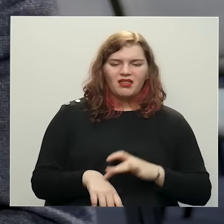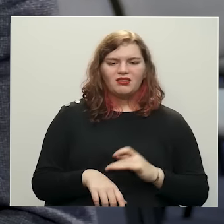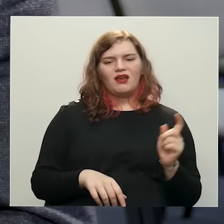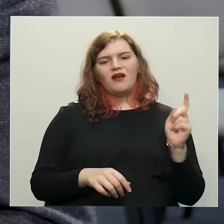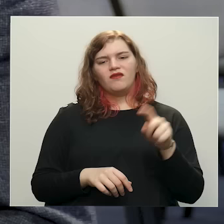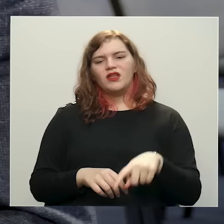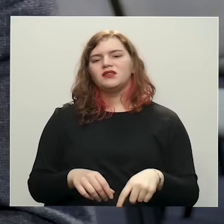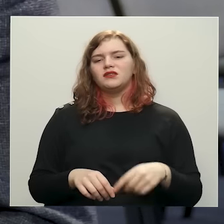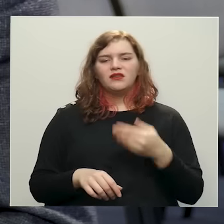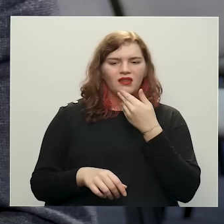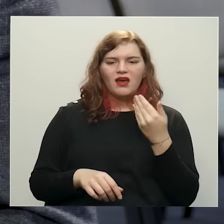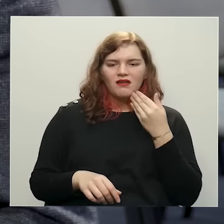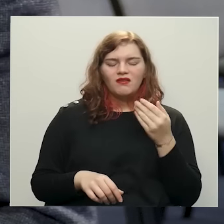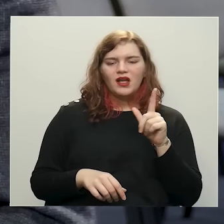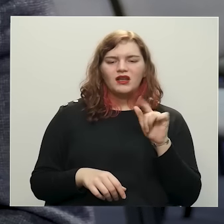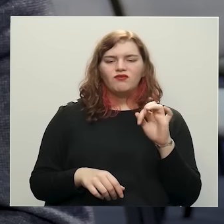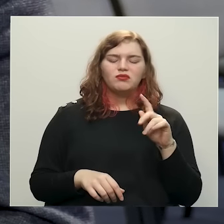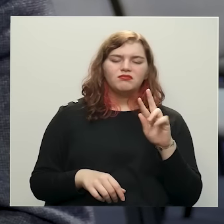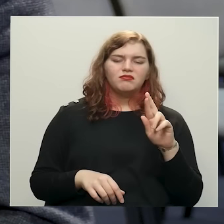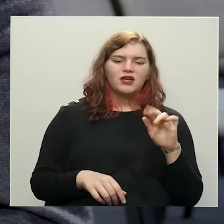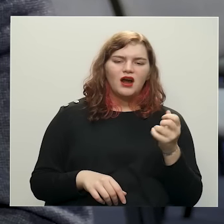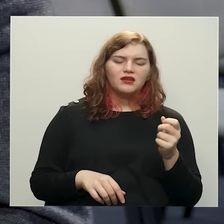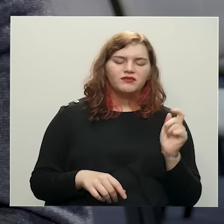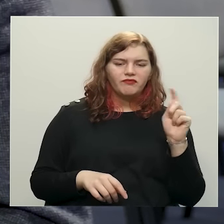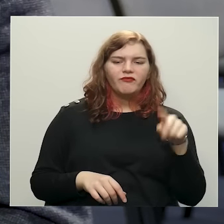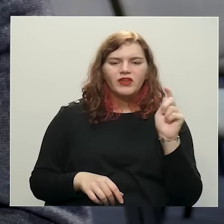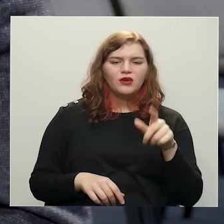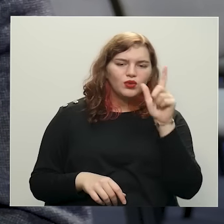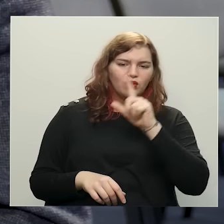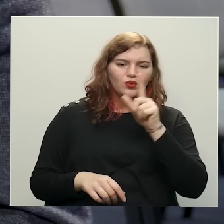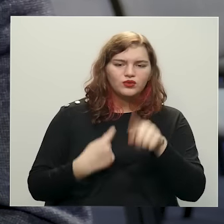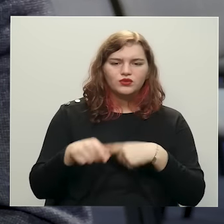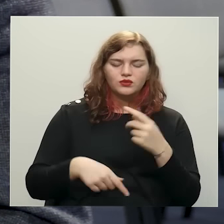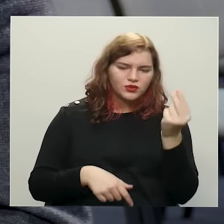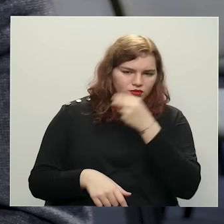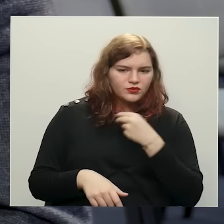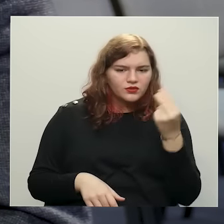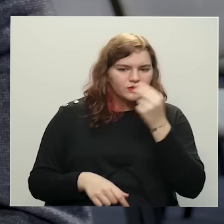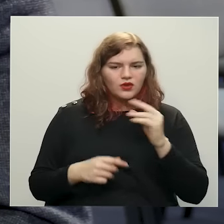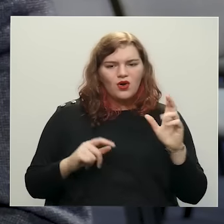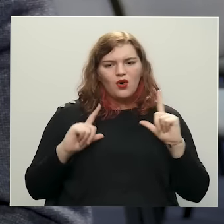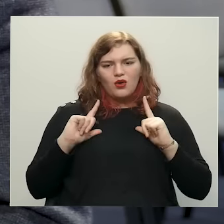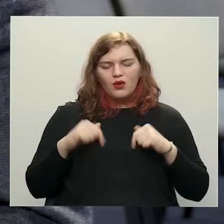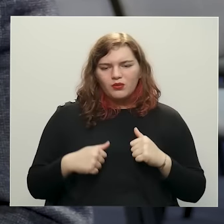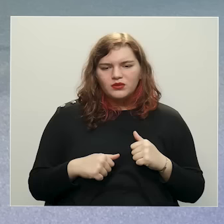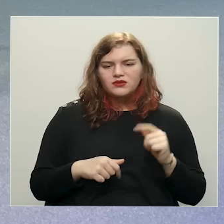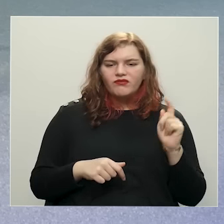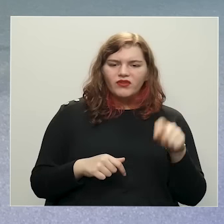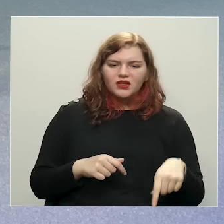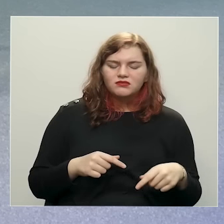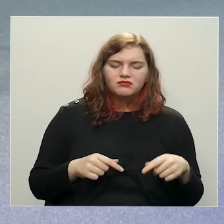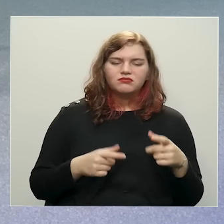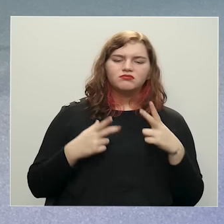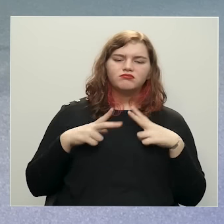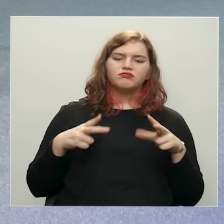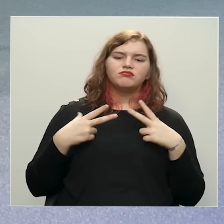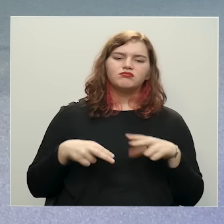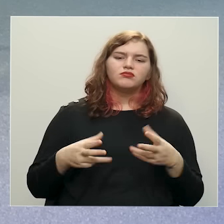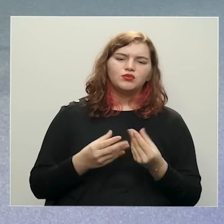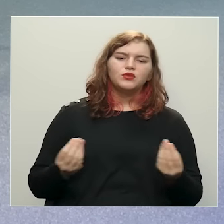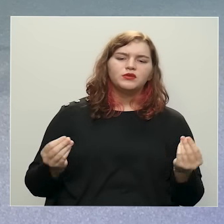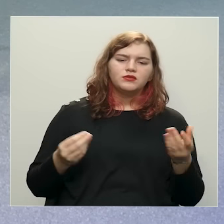la Deva, Liviu Rad, un frate de noi, venea întotdeauna lunea, după duminica, când era obosit, venea să se relaxeze și vineau